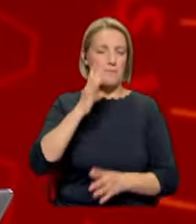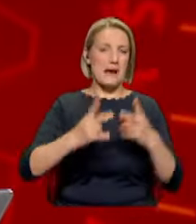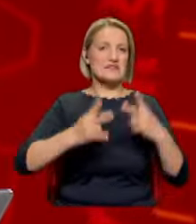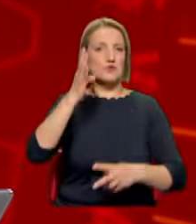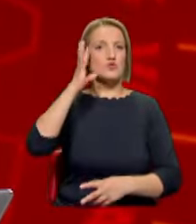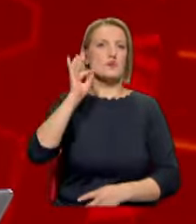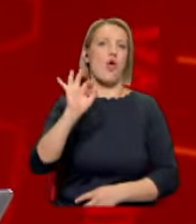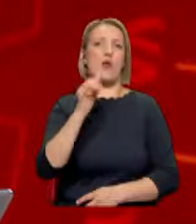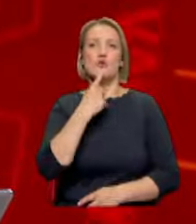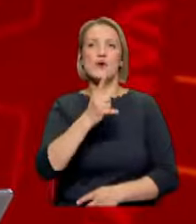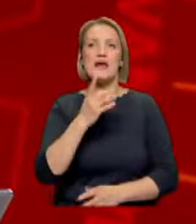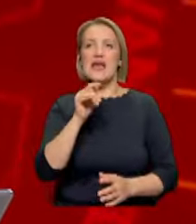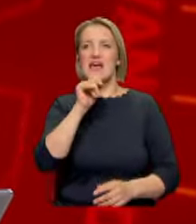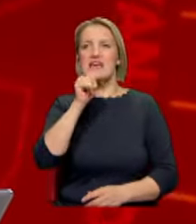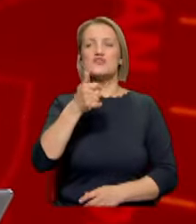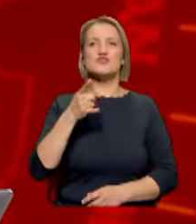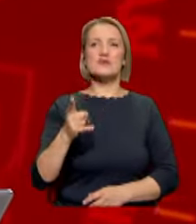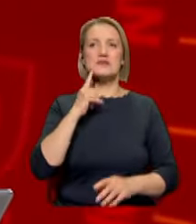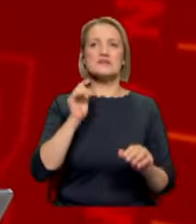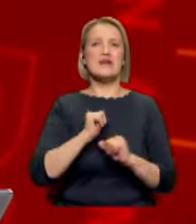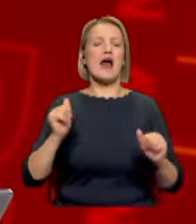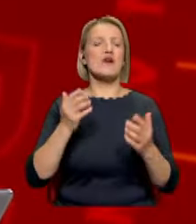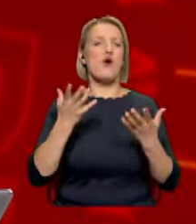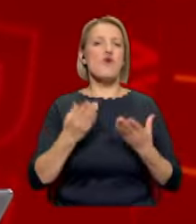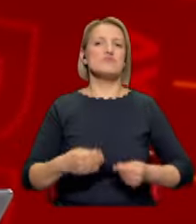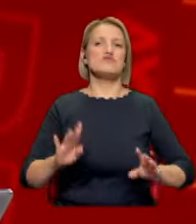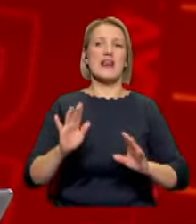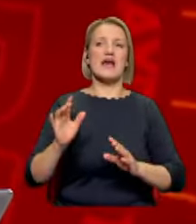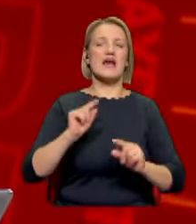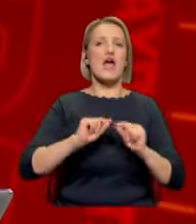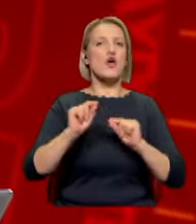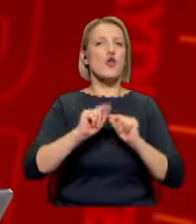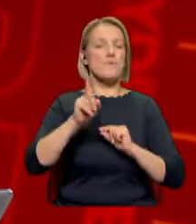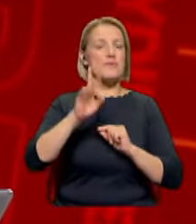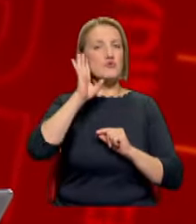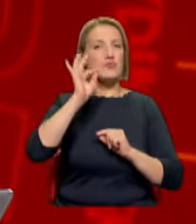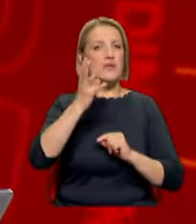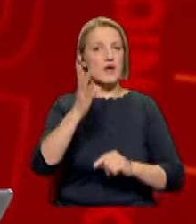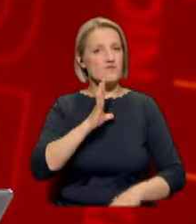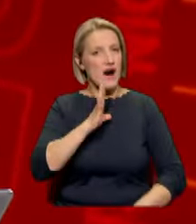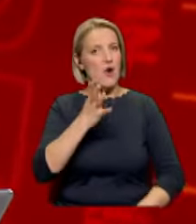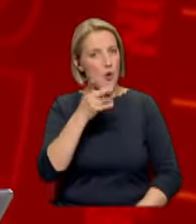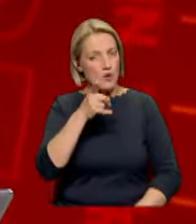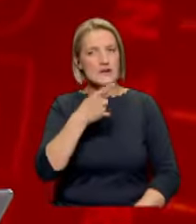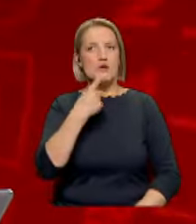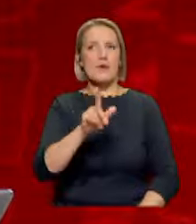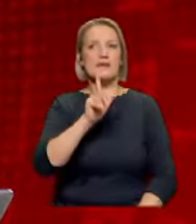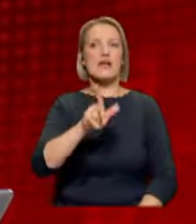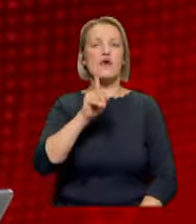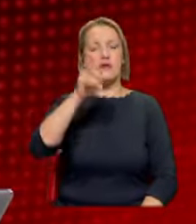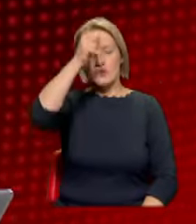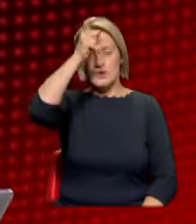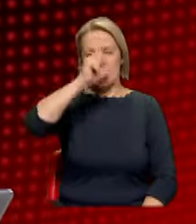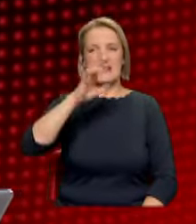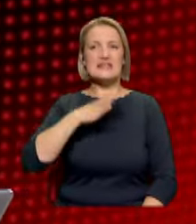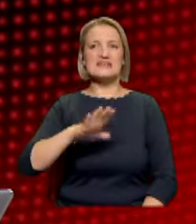Ha, bu arada hiç etkisi bile olmayacağı kanaatinde olan iktisatçılar olduğunu da belirtmeliyim. Onlar da Türkiye'de talep